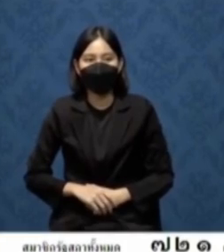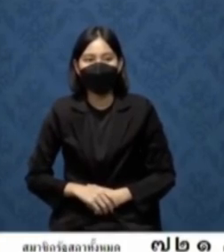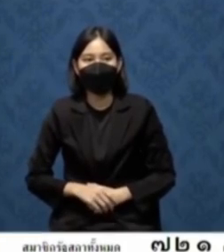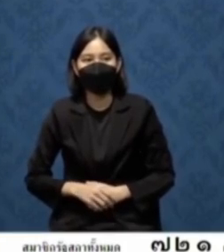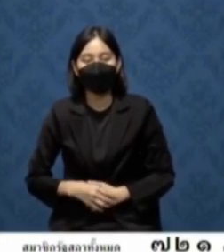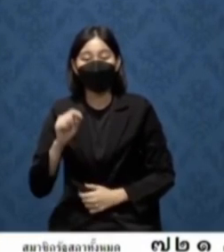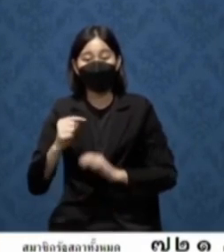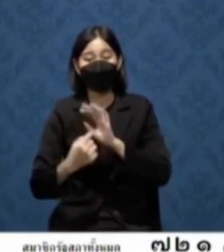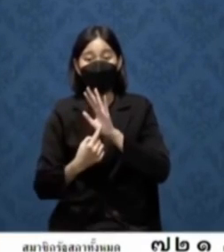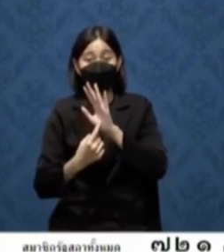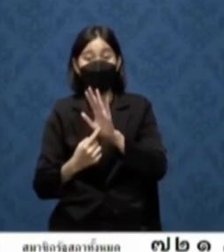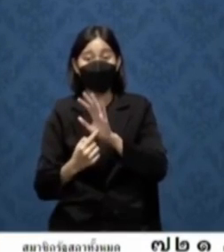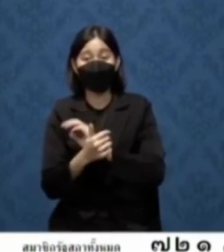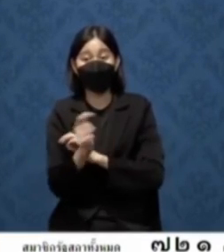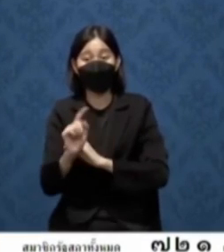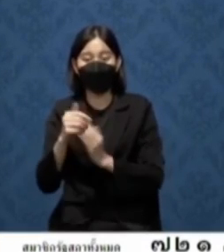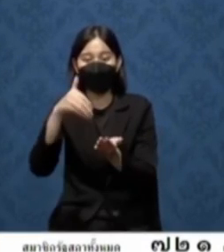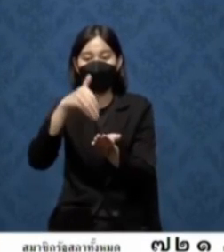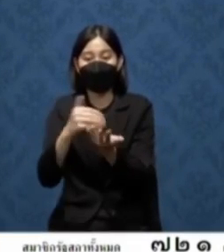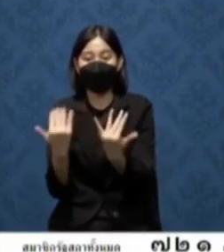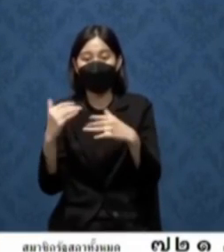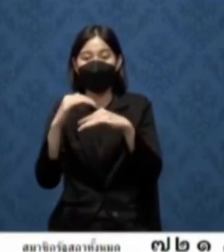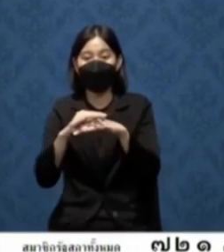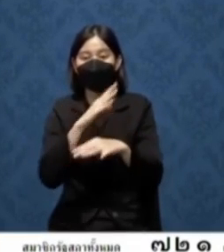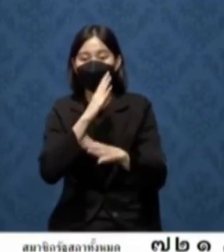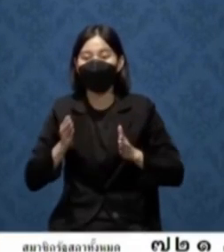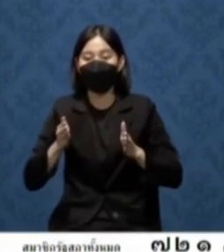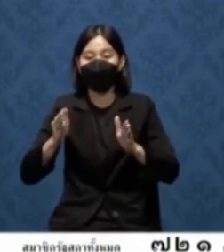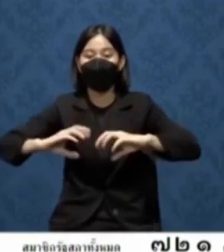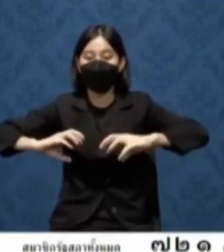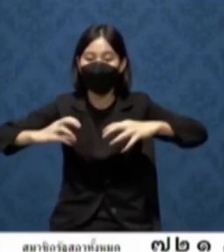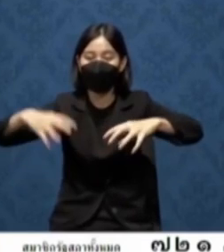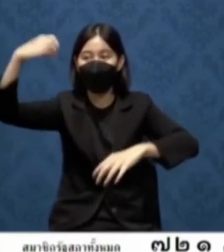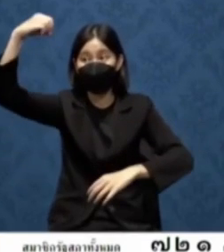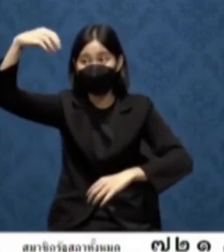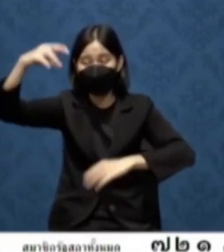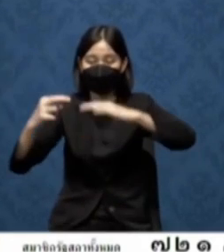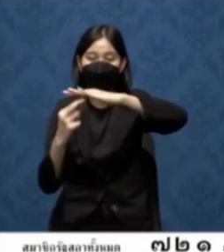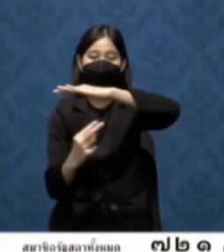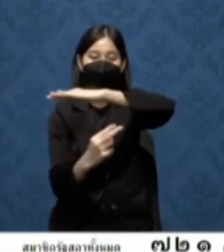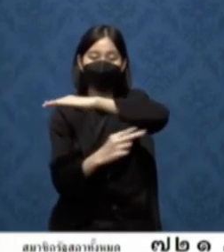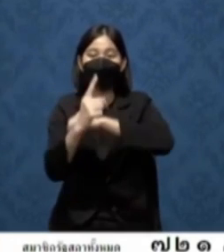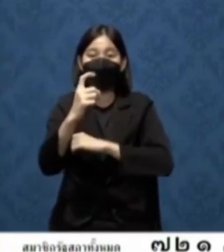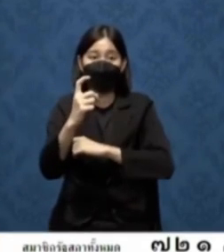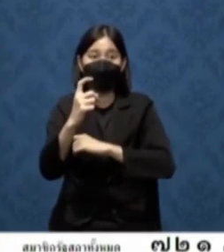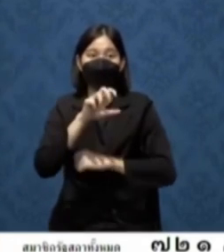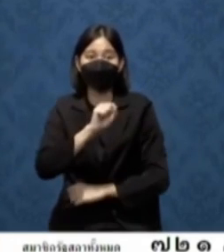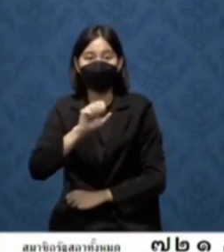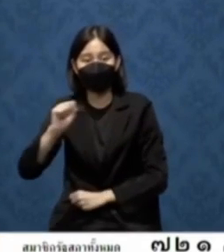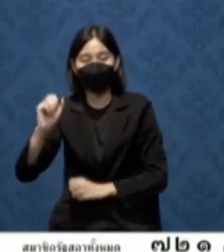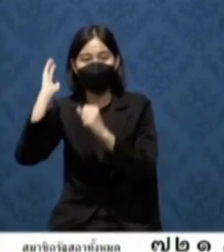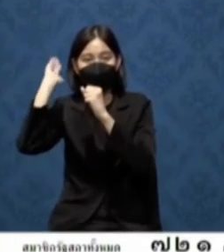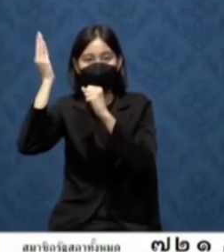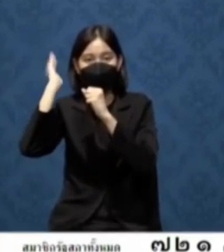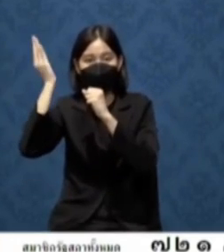นี่คือตัวอย่างที่ดีของรัฐรวมศูนย์ครับถ้าถนนผุพังสะพานลอยไม่มีไฟจราจรเสียต้องให้ส.ส.มาอภิปราย